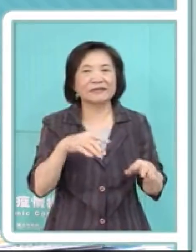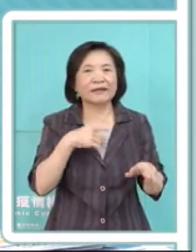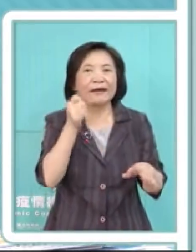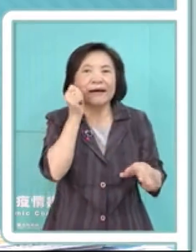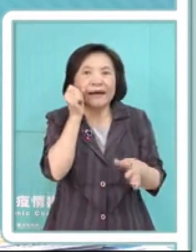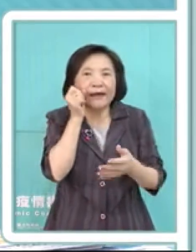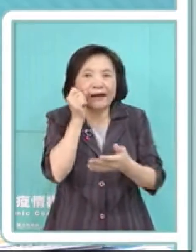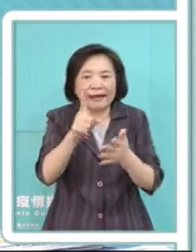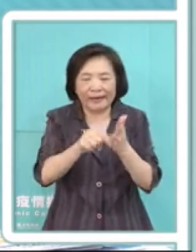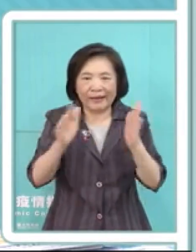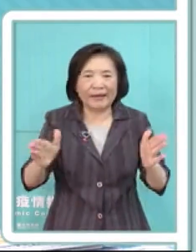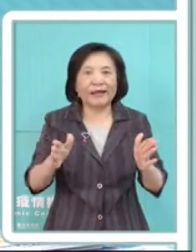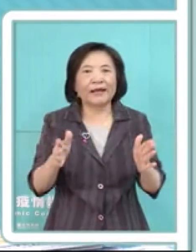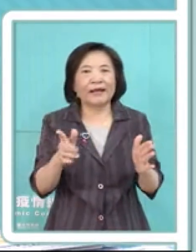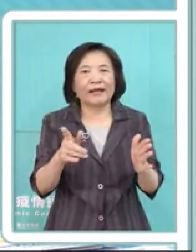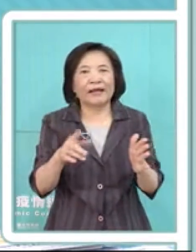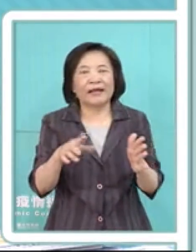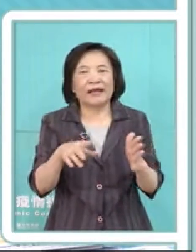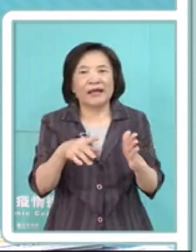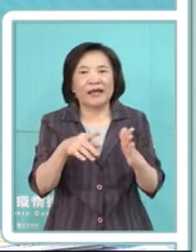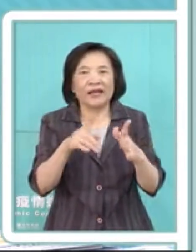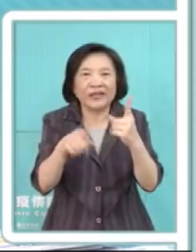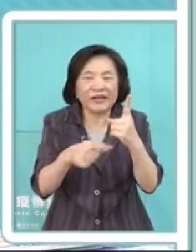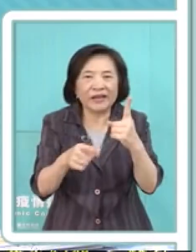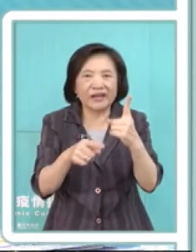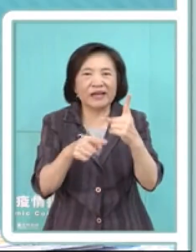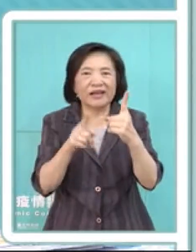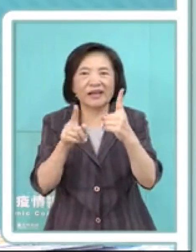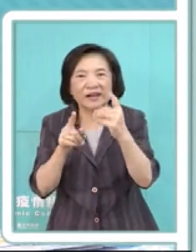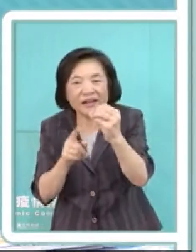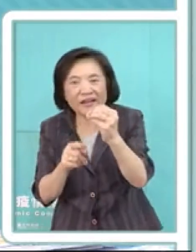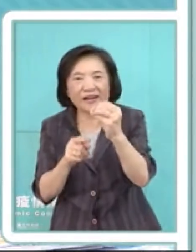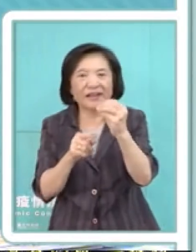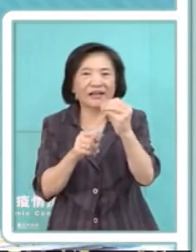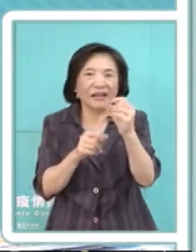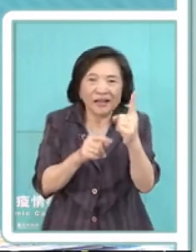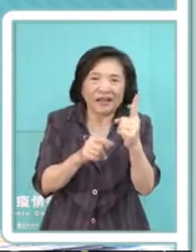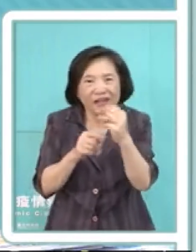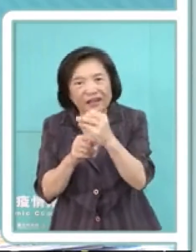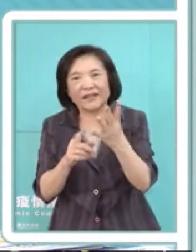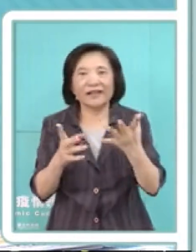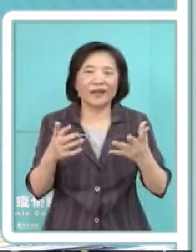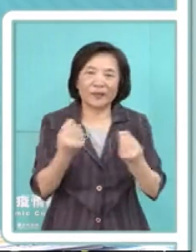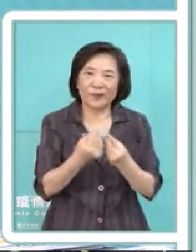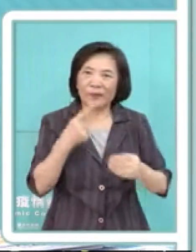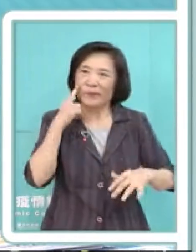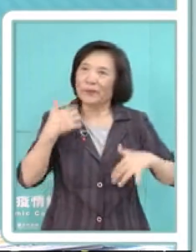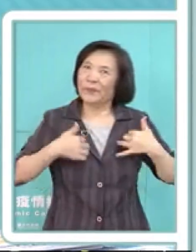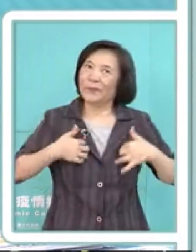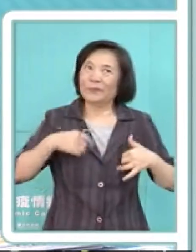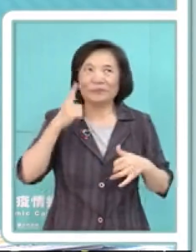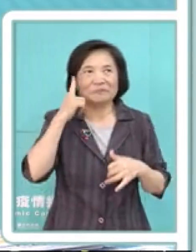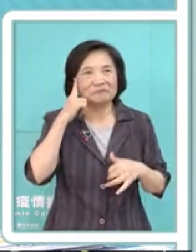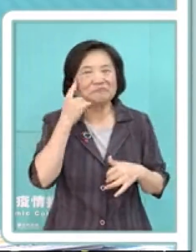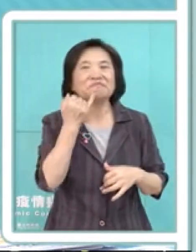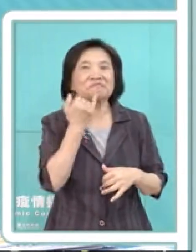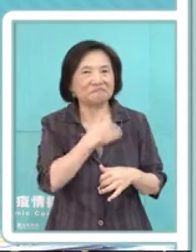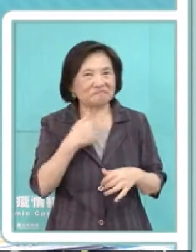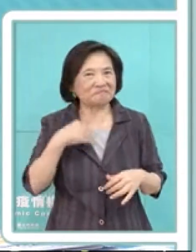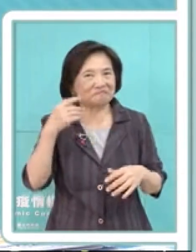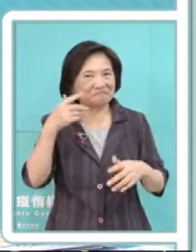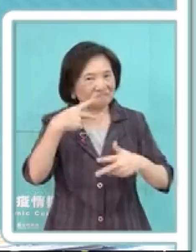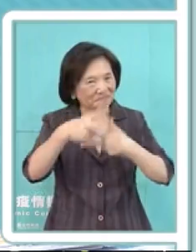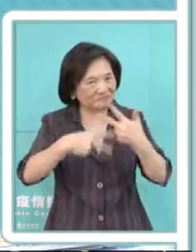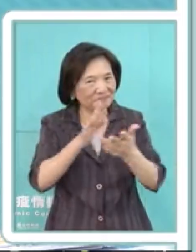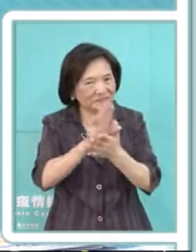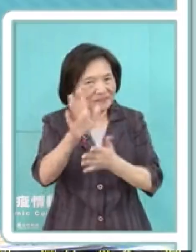每天都一个 case 哦，一个 case， 甚至平均起来一天不到一个 case。我那时候在想说，搞不好再拉